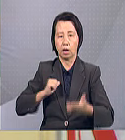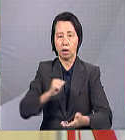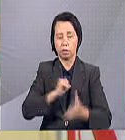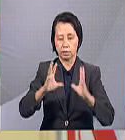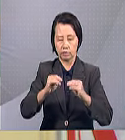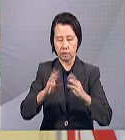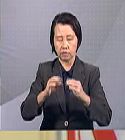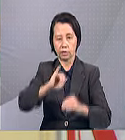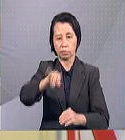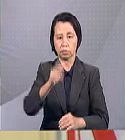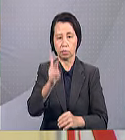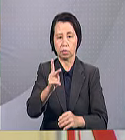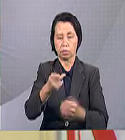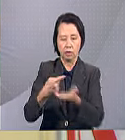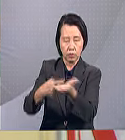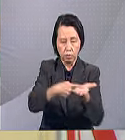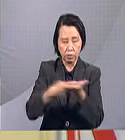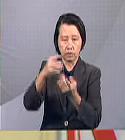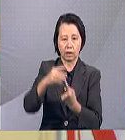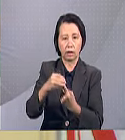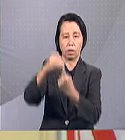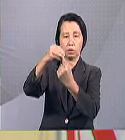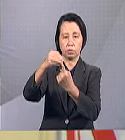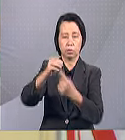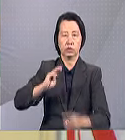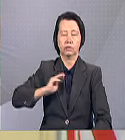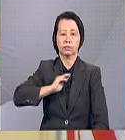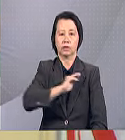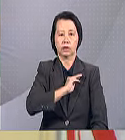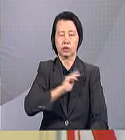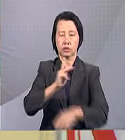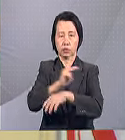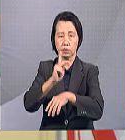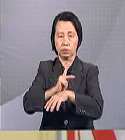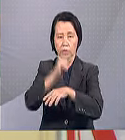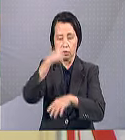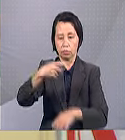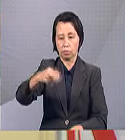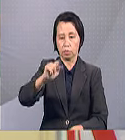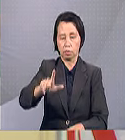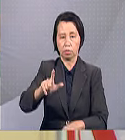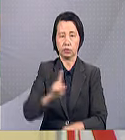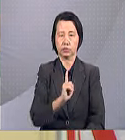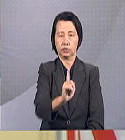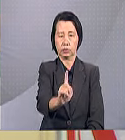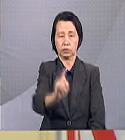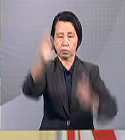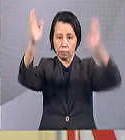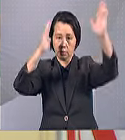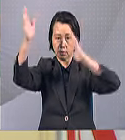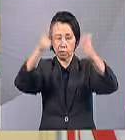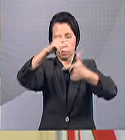mesyuarat jawatankuasa muzakarah khas Majlis Kebangsaan bagi Hal Ehwal Agama Islam